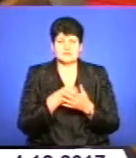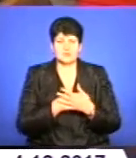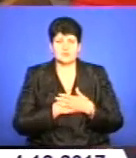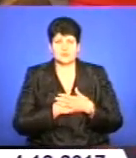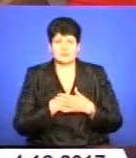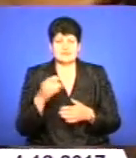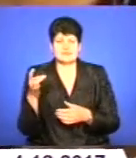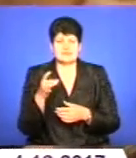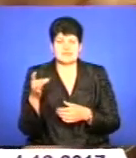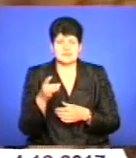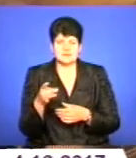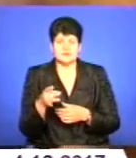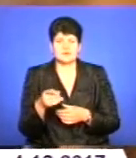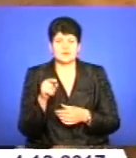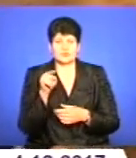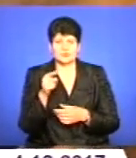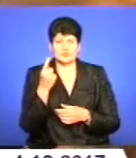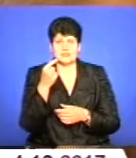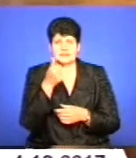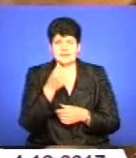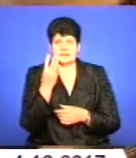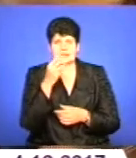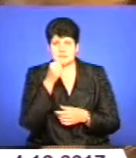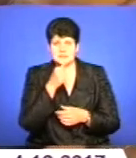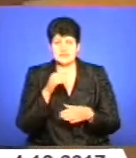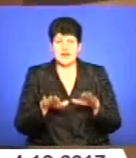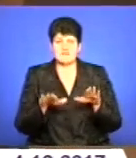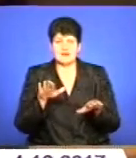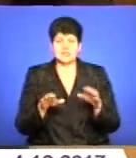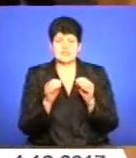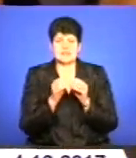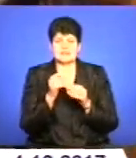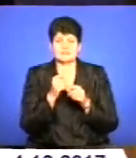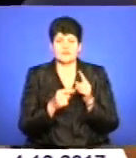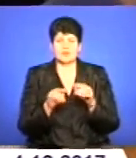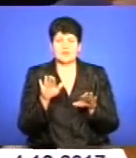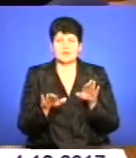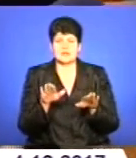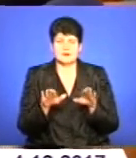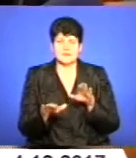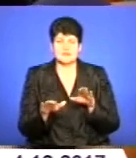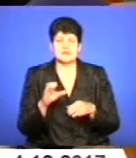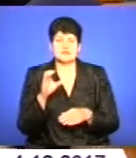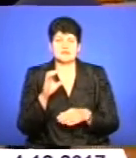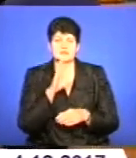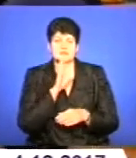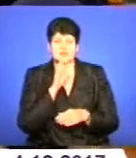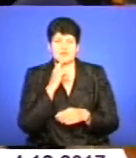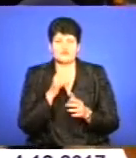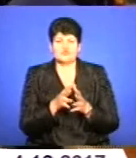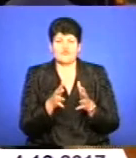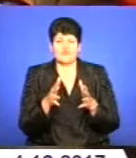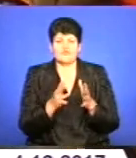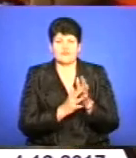улюбленця із Рівного. Юстусу лише рік і 3 місяці, а важить велетень 10,5 кілограмів. Світлана переконана, що виросте кіт